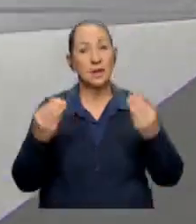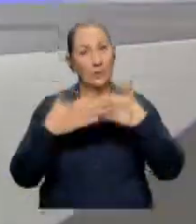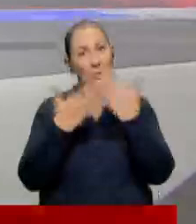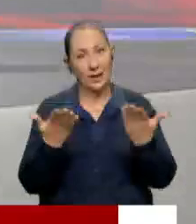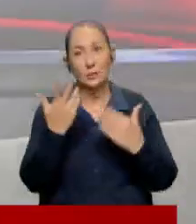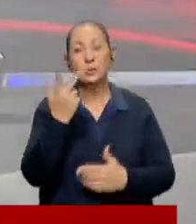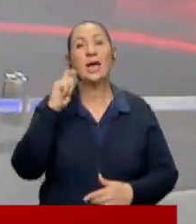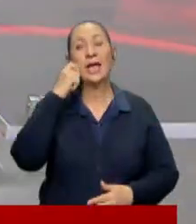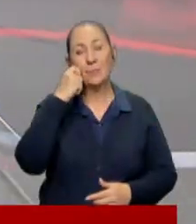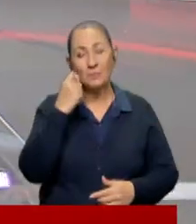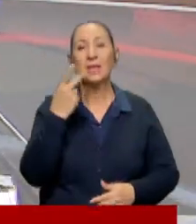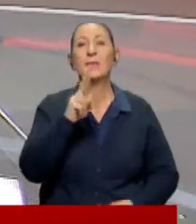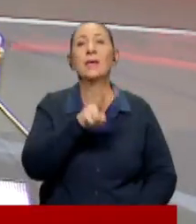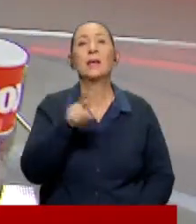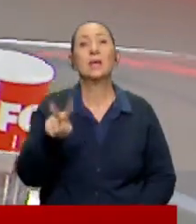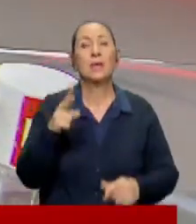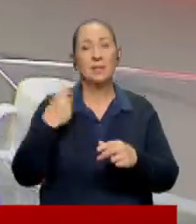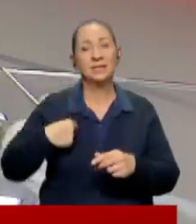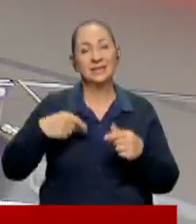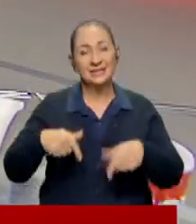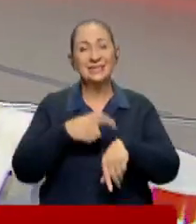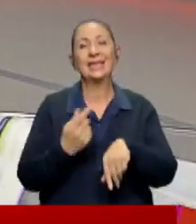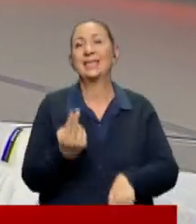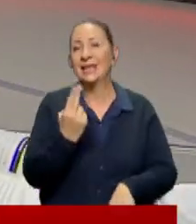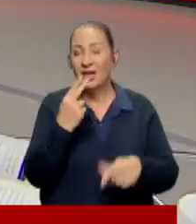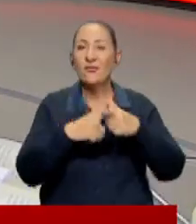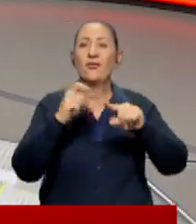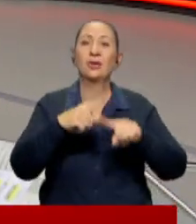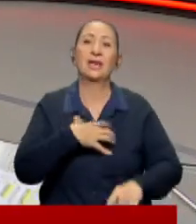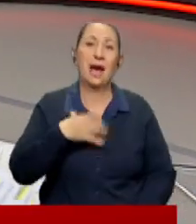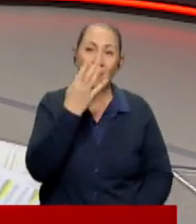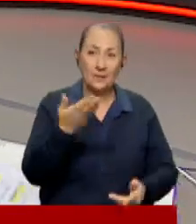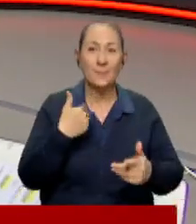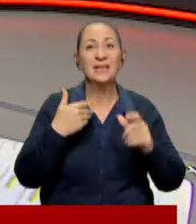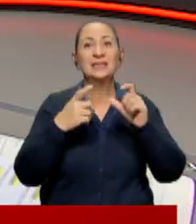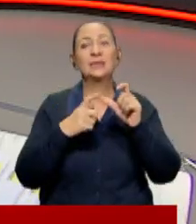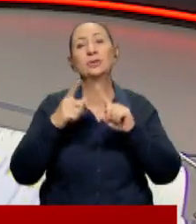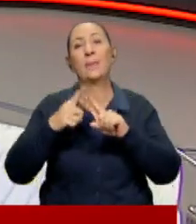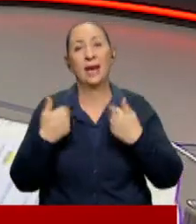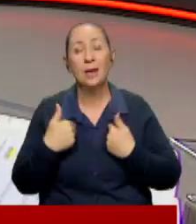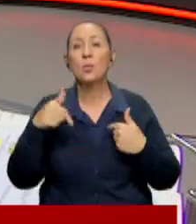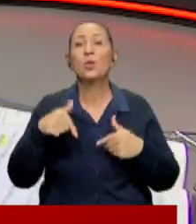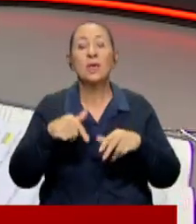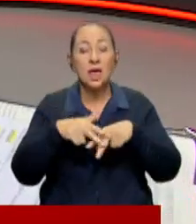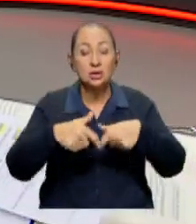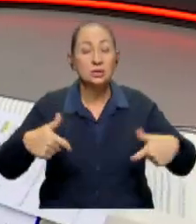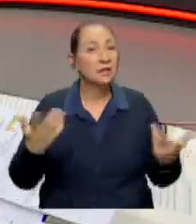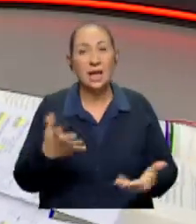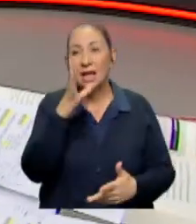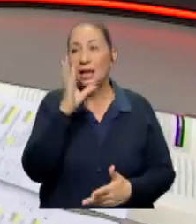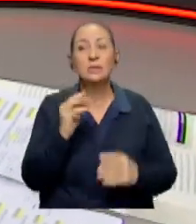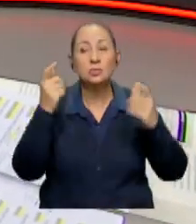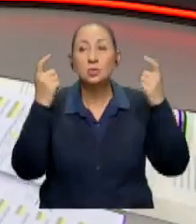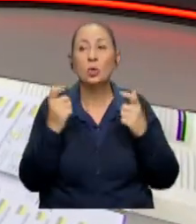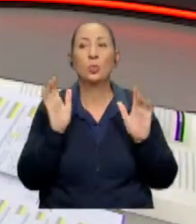İyi akşamlar. 3 Ekim 2022 Pazartesi saat 19 Fox Ana Haber'desiniz. Ben Selçuk Tepeli. Bugünkü etiketimiz kim